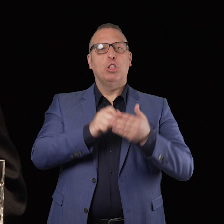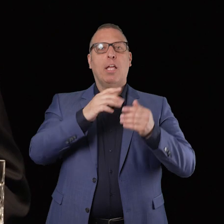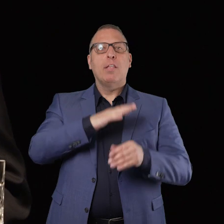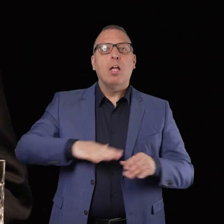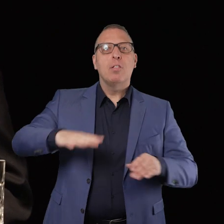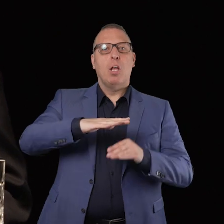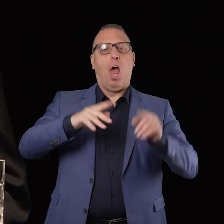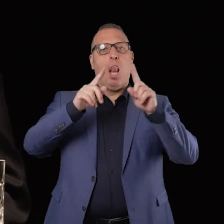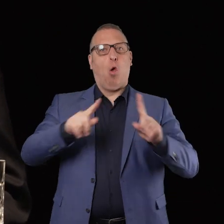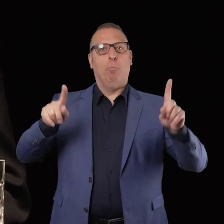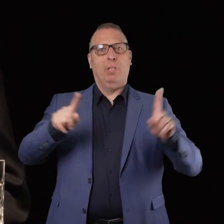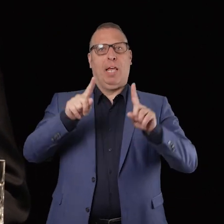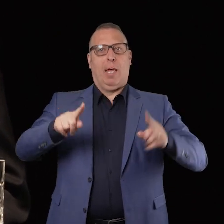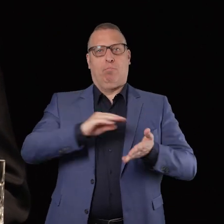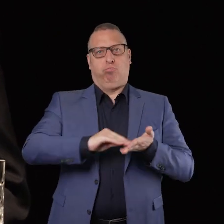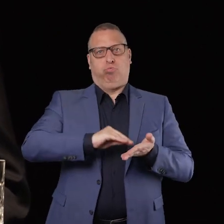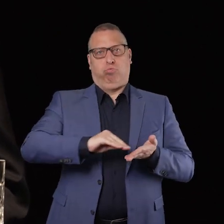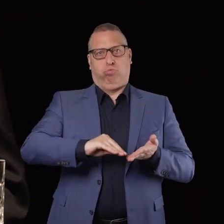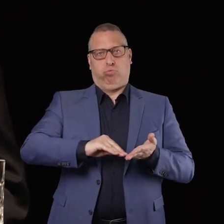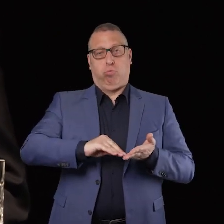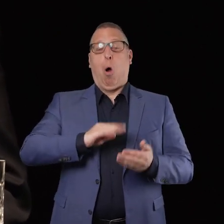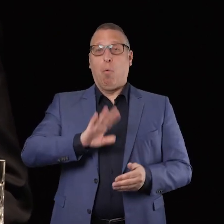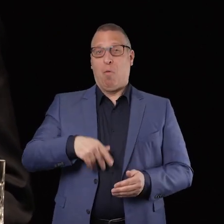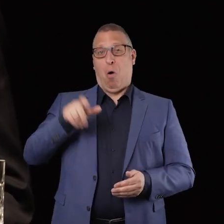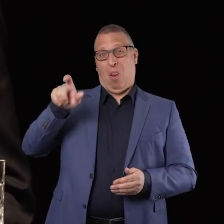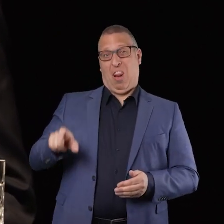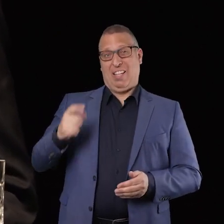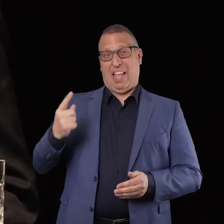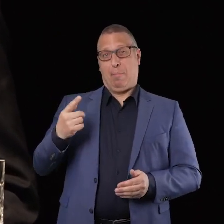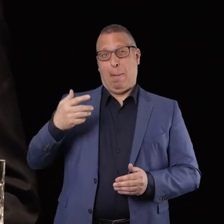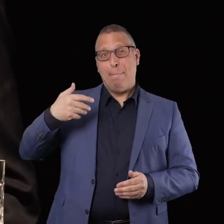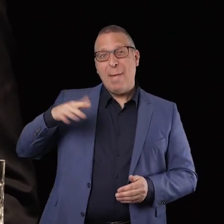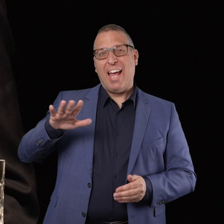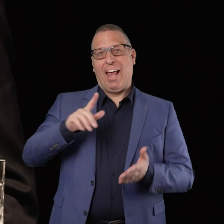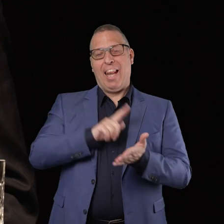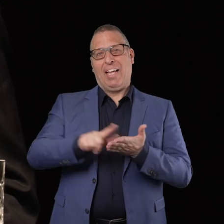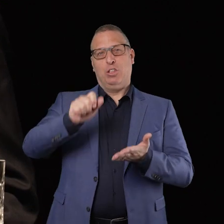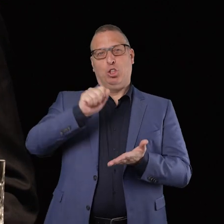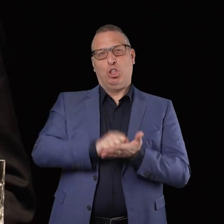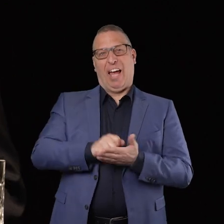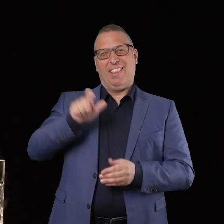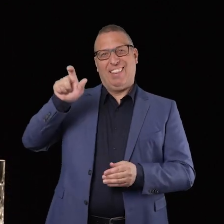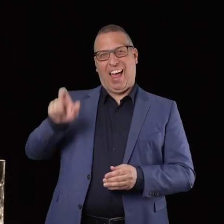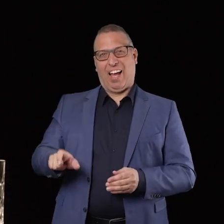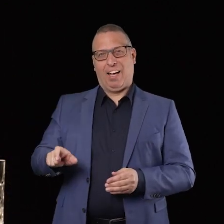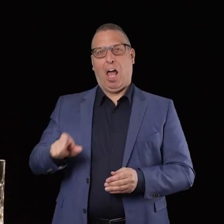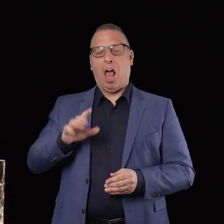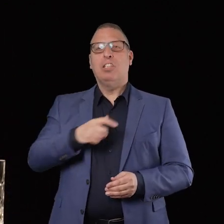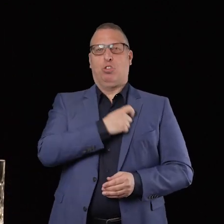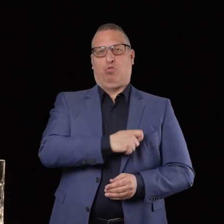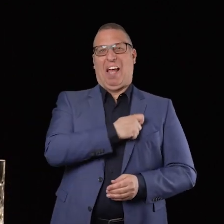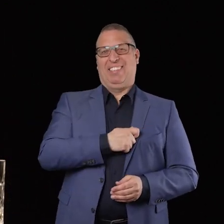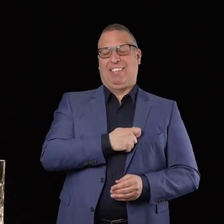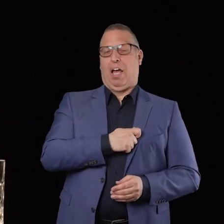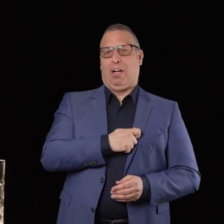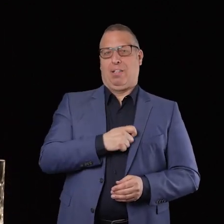liechtensteinische Nationalhymne geschrieben. Obwohl er vielleicht mehr Liechtensteiner als